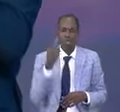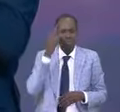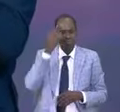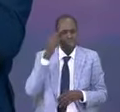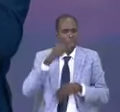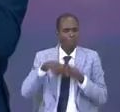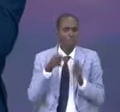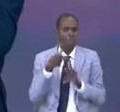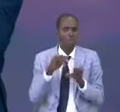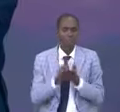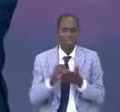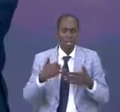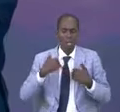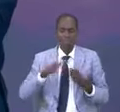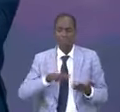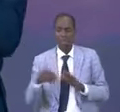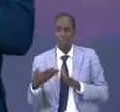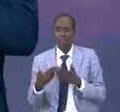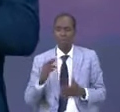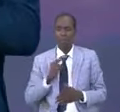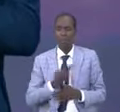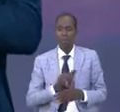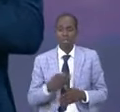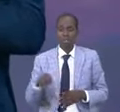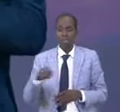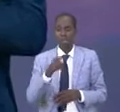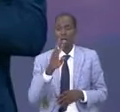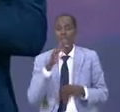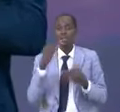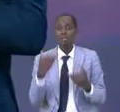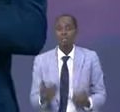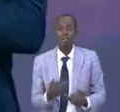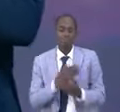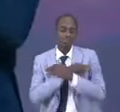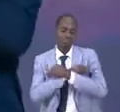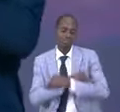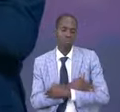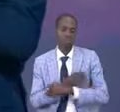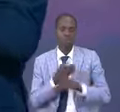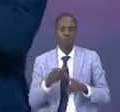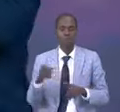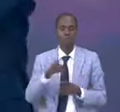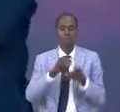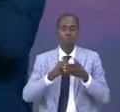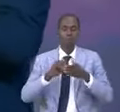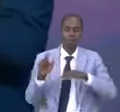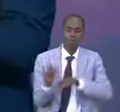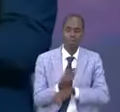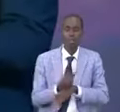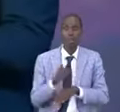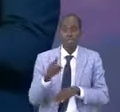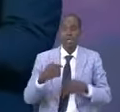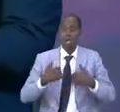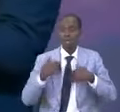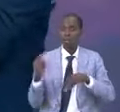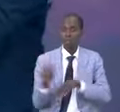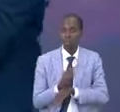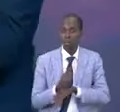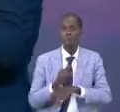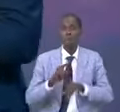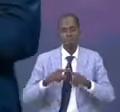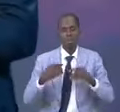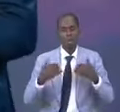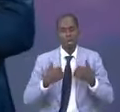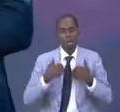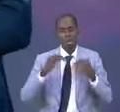ils sont au repos de leur travail j'ai travaillé mais ils sont partis et un jour sur